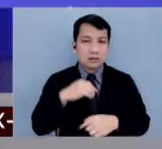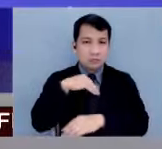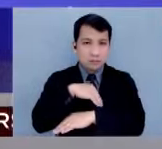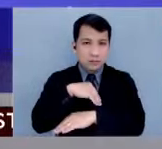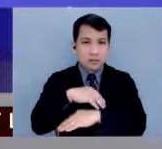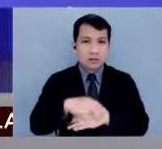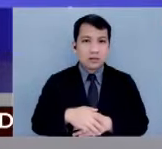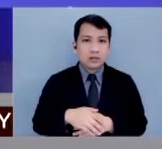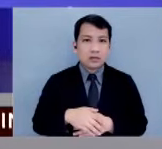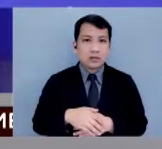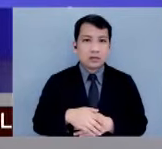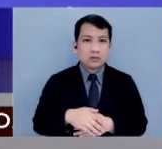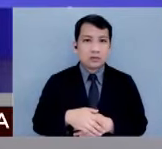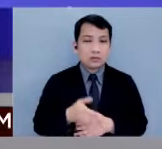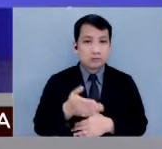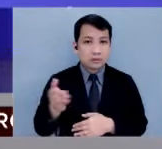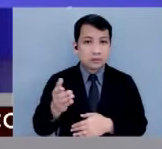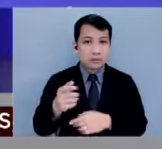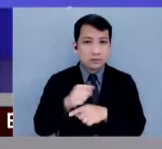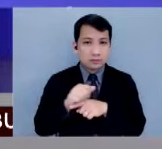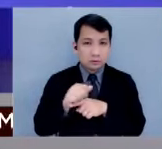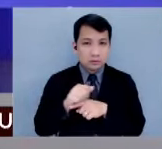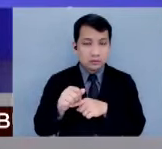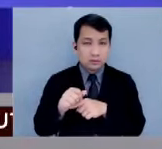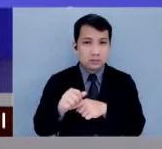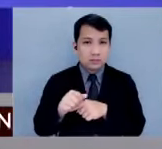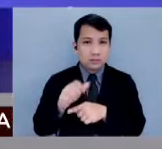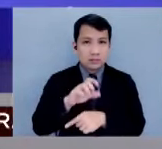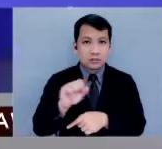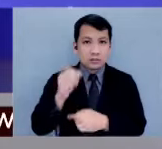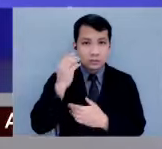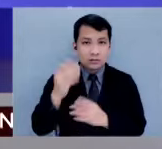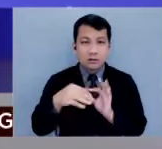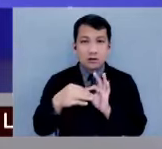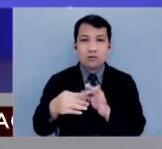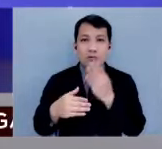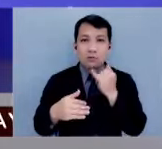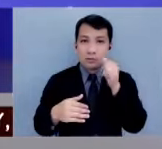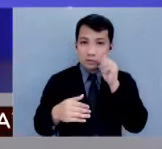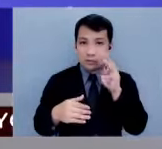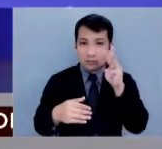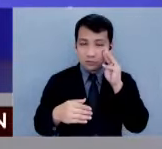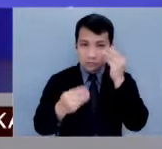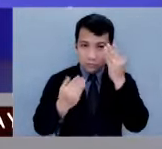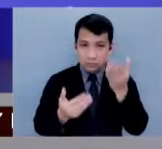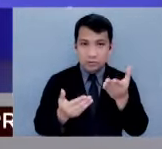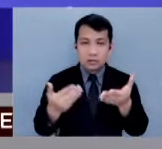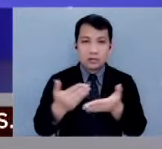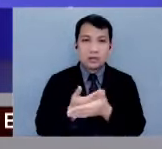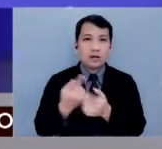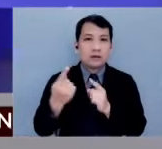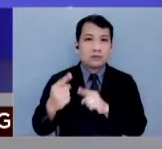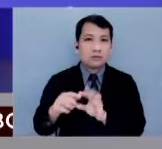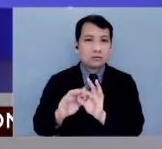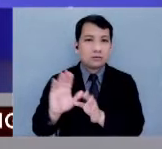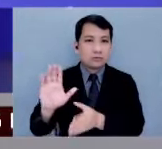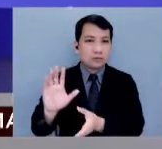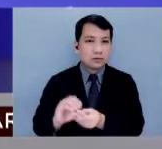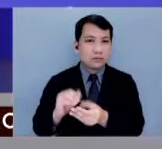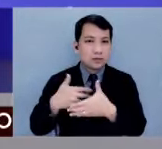po natin ito during the trainings ng ating mga security personnel para maging aware sila sa mga common scenarios kapag nasa labas na